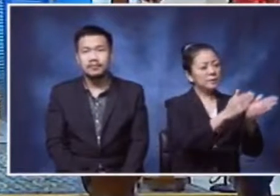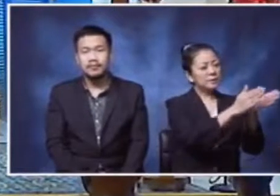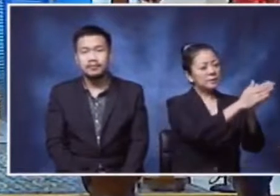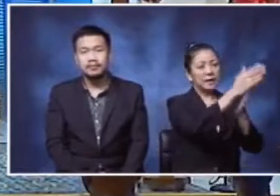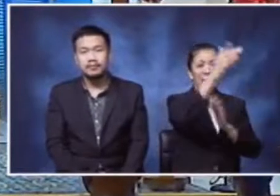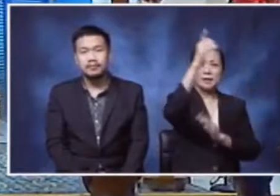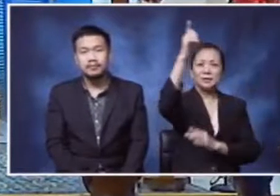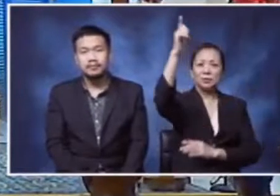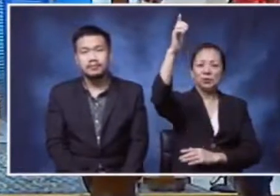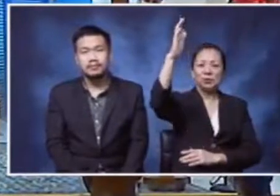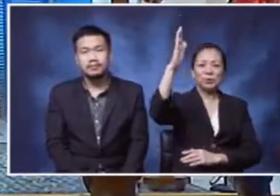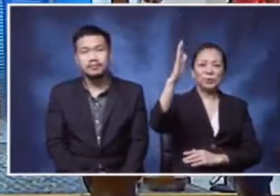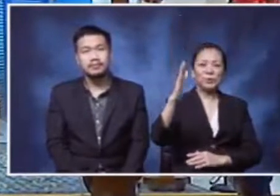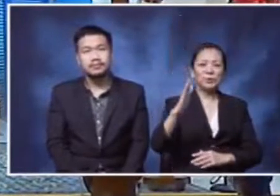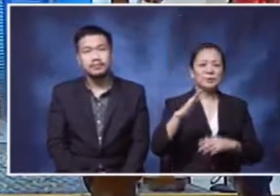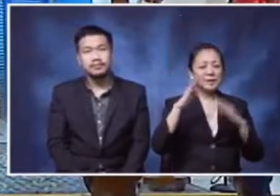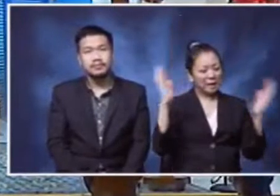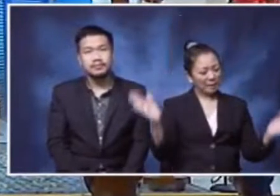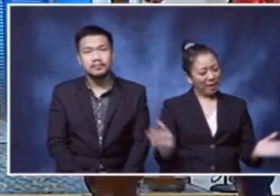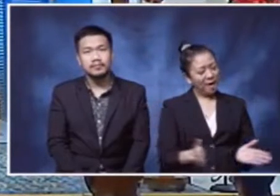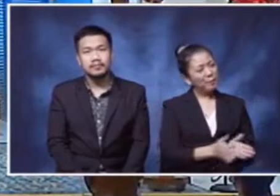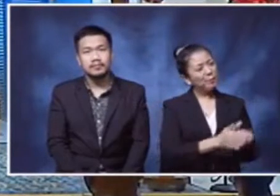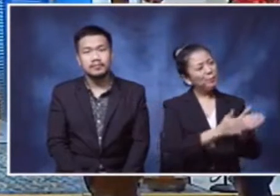Papuri sa Diyos,